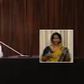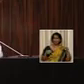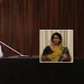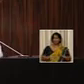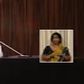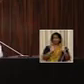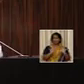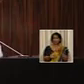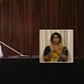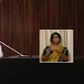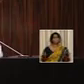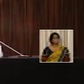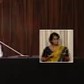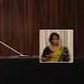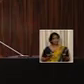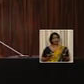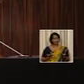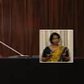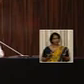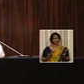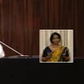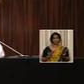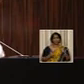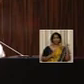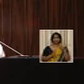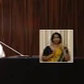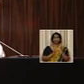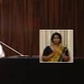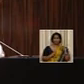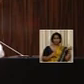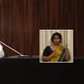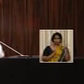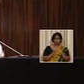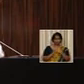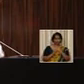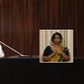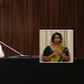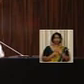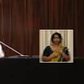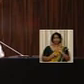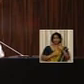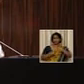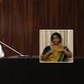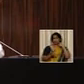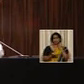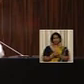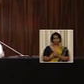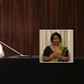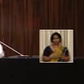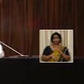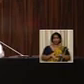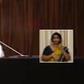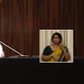තප්පර ගානේ පරීක්ෂණයක් කරන්න බෑනේ ඔබතුමා දාරු සංවිධායකතුමා කිව්වා කාරණේ ඒ නිසා මේ සභාව අපහසුතාවයට පත් කරන්න එපා ඔබතුමාට